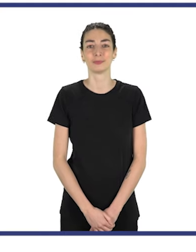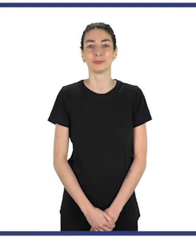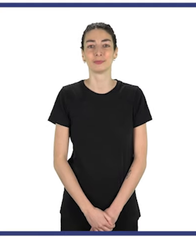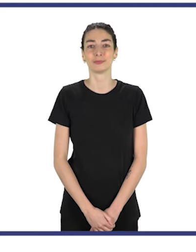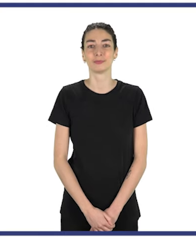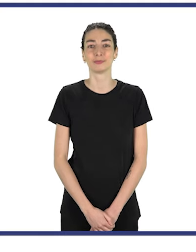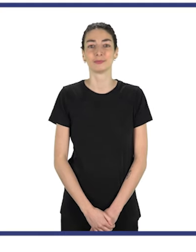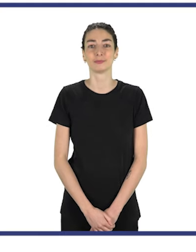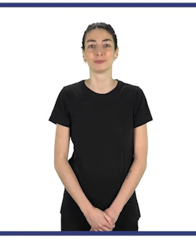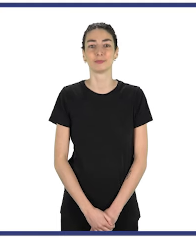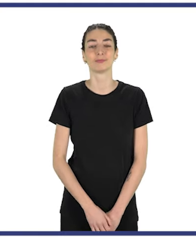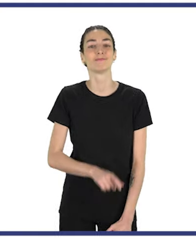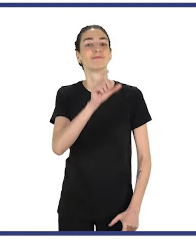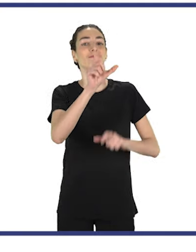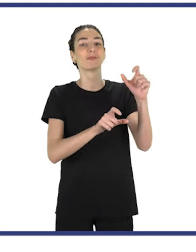mieux.